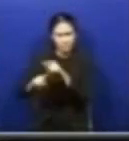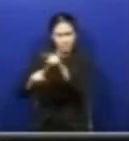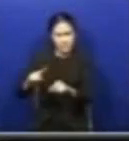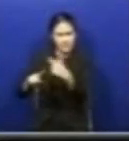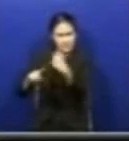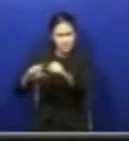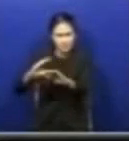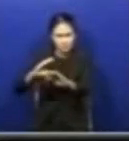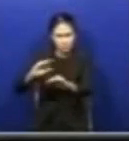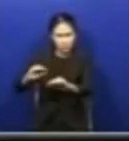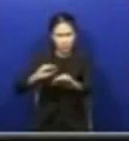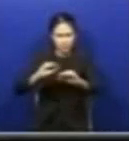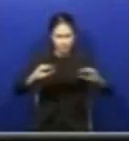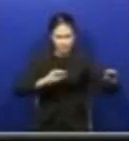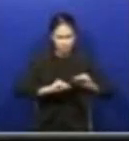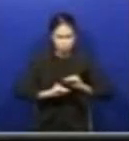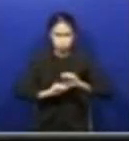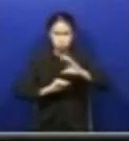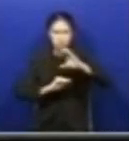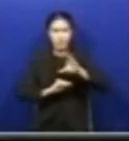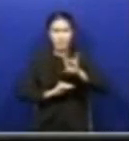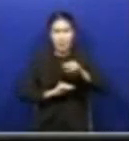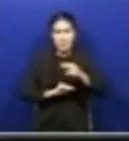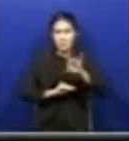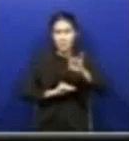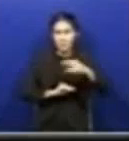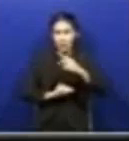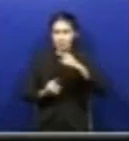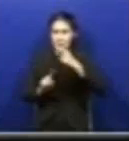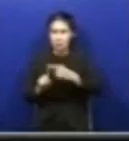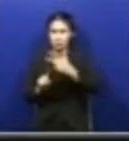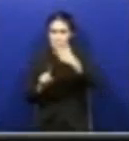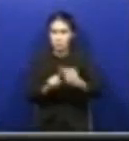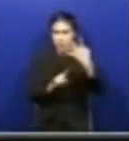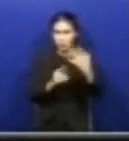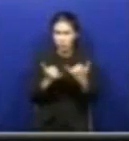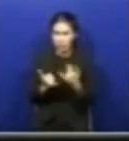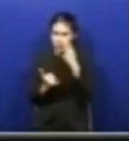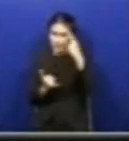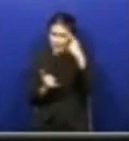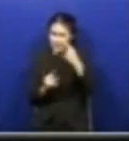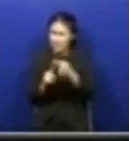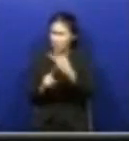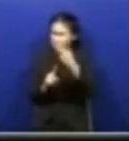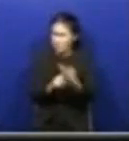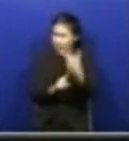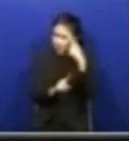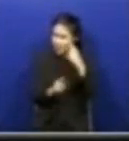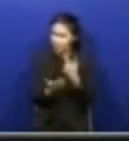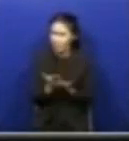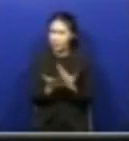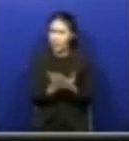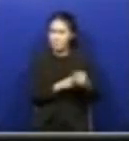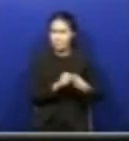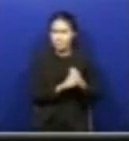88,200 กว่าล้านให้ท่านนายกได้บริหารภายใน 2-3 เดือนนี้ผมใช้คำว่า 2-3 เดือนนี้เพราะว่าเดี๋ยวงบ64